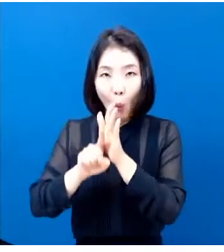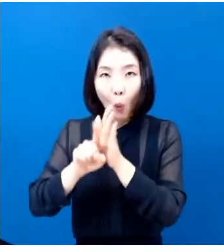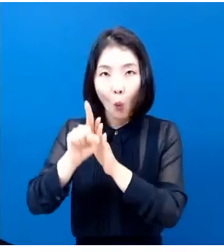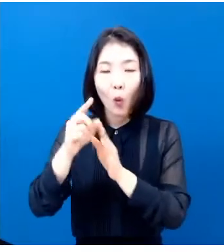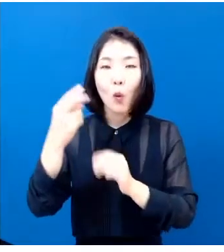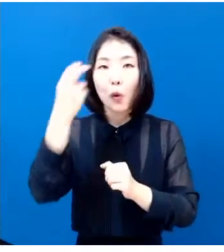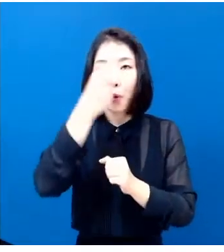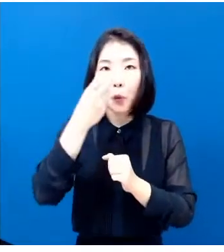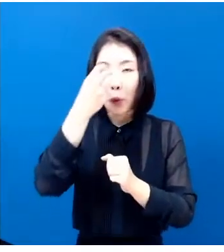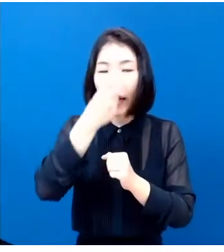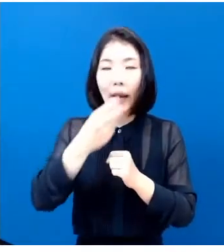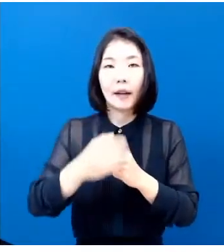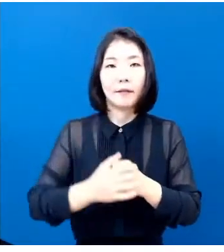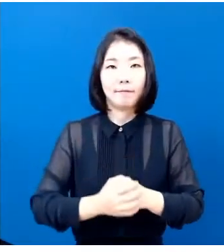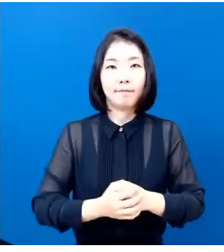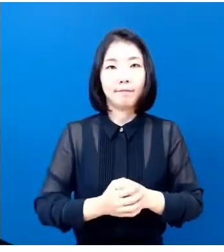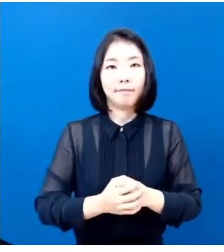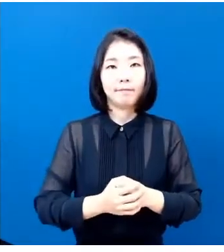이루어져 있습니다